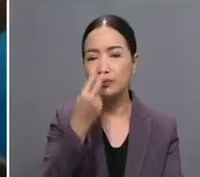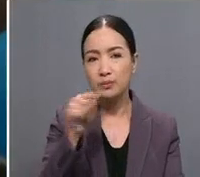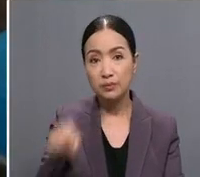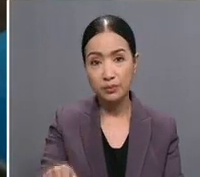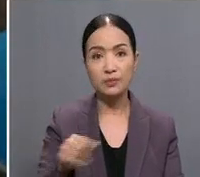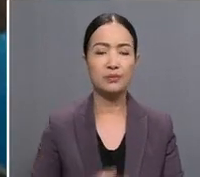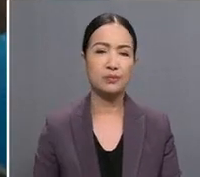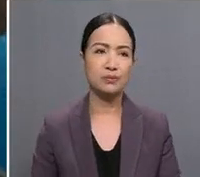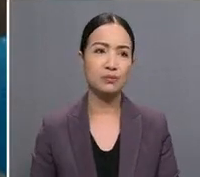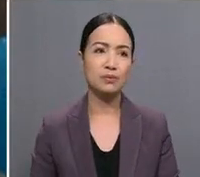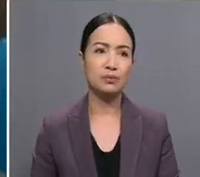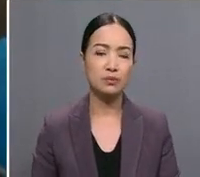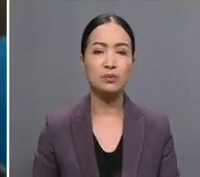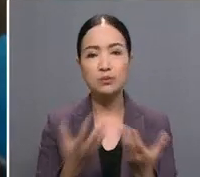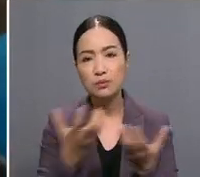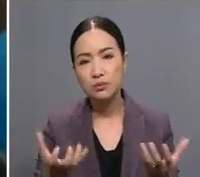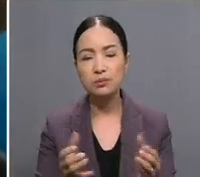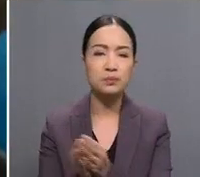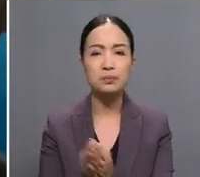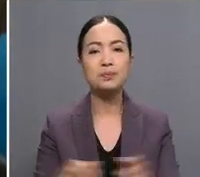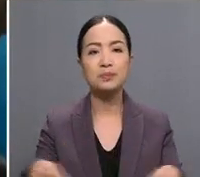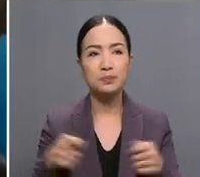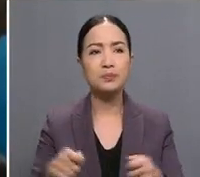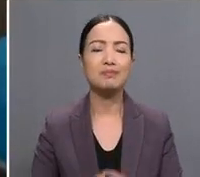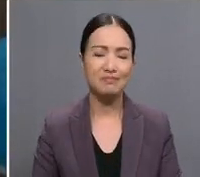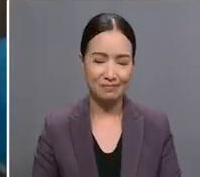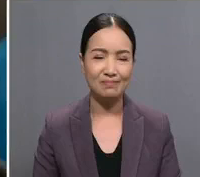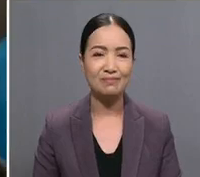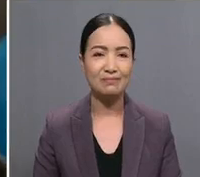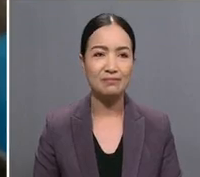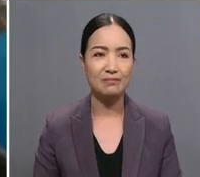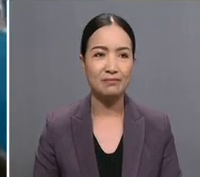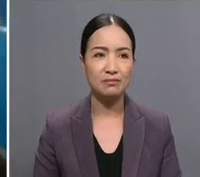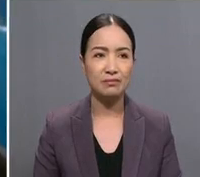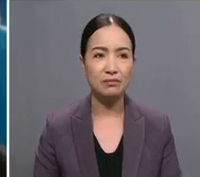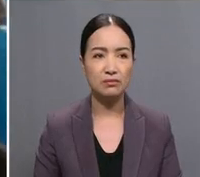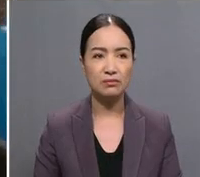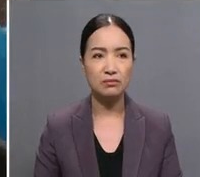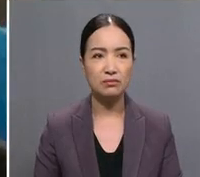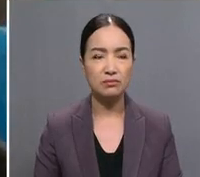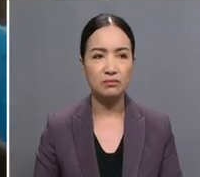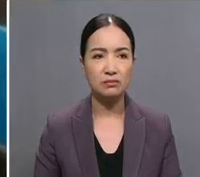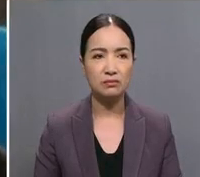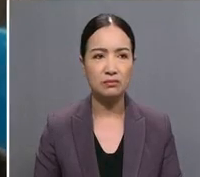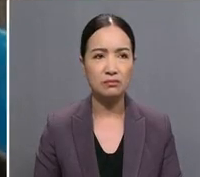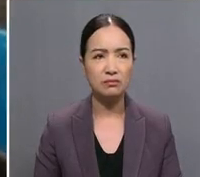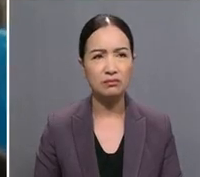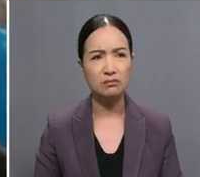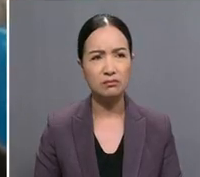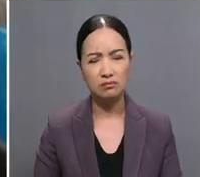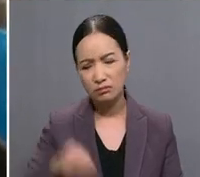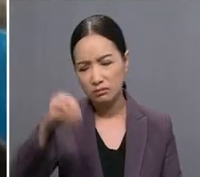จึงครบเครื่องครัวเนี่ยค่ะจะเจอตามชั้นก็ต้องอยู่กับมันเหมือนกับ